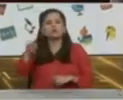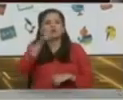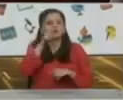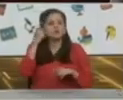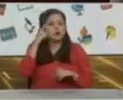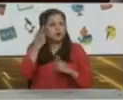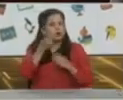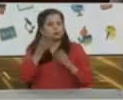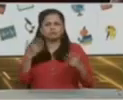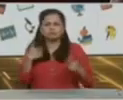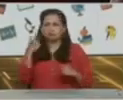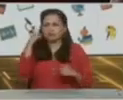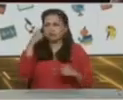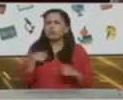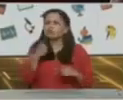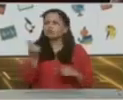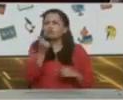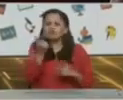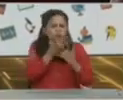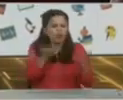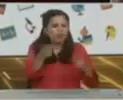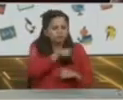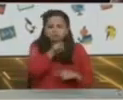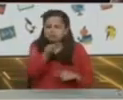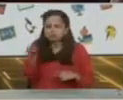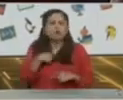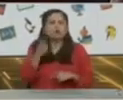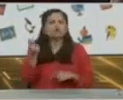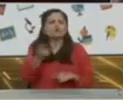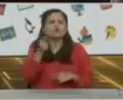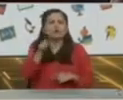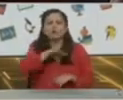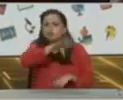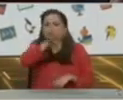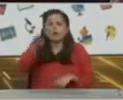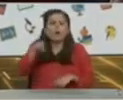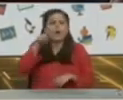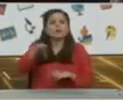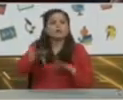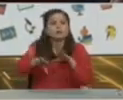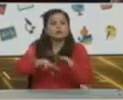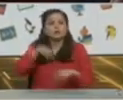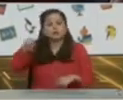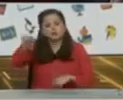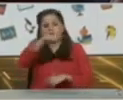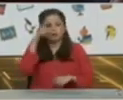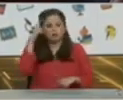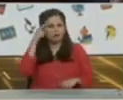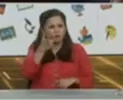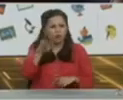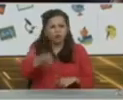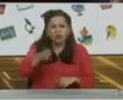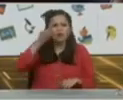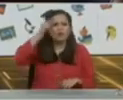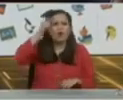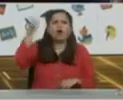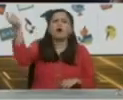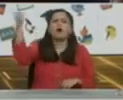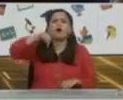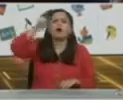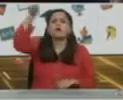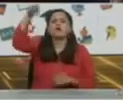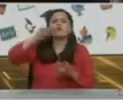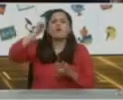जिन चीजों का उपयोग कर रहे हैं, उनमें से कितनी चीजें विदेशी धरती पर बनी